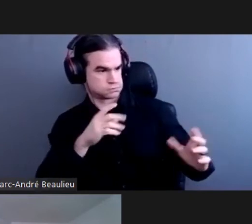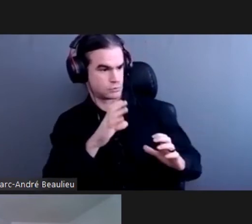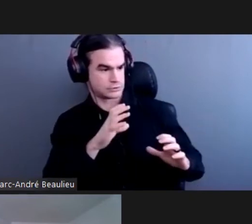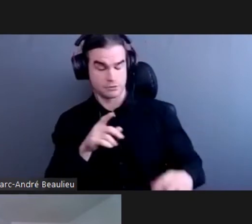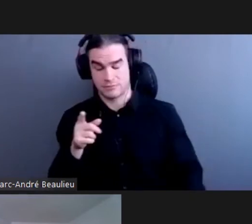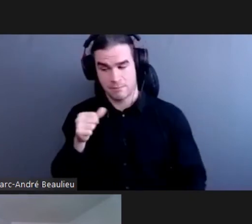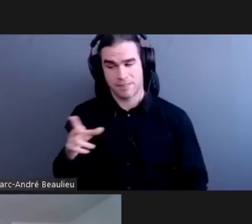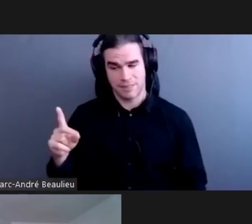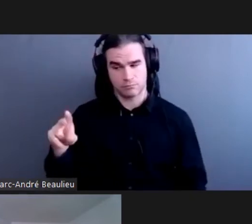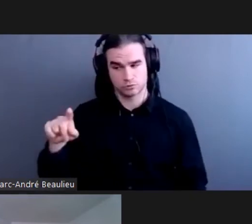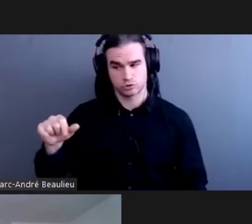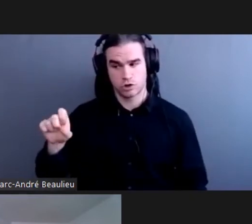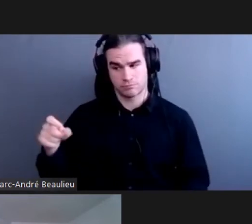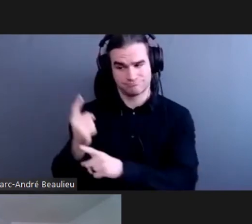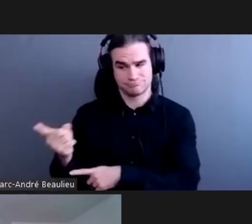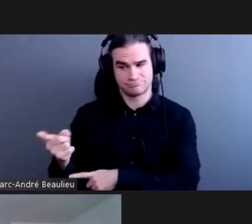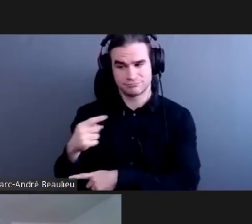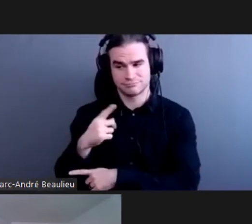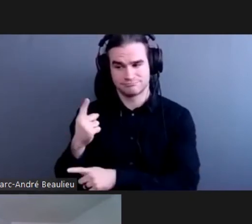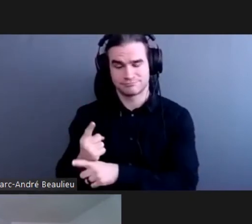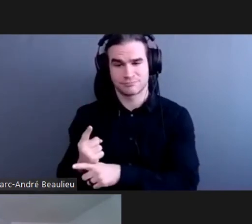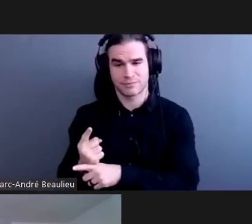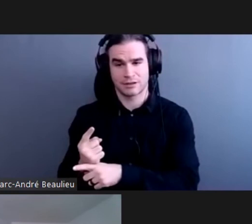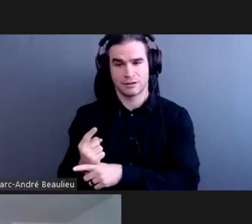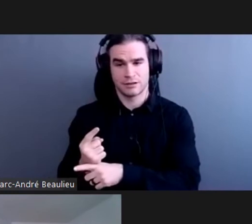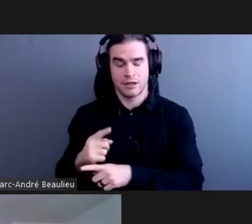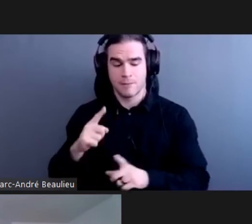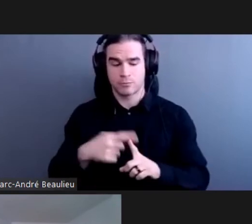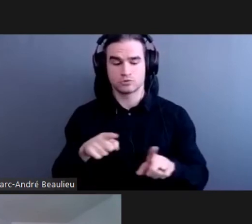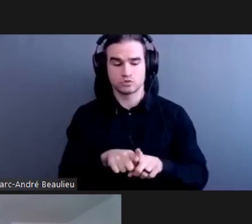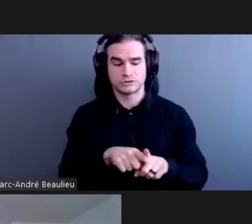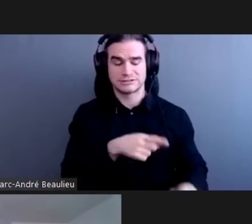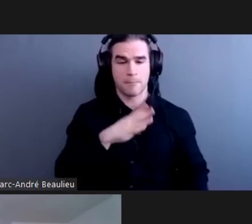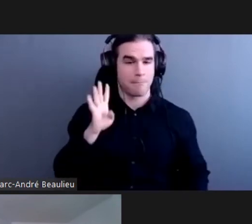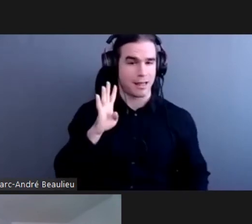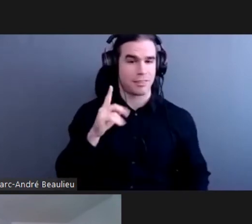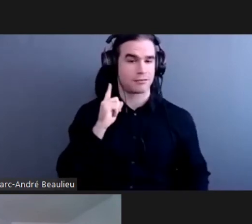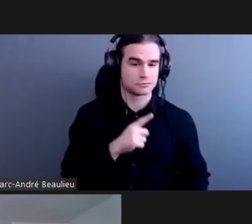Mme Dugas. Mais je voulais aussi que ceux qui ont de la difficulté à entendre